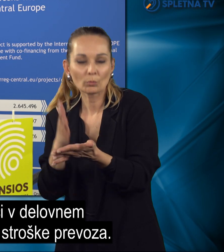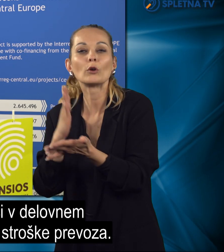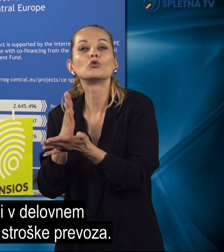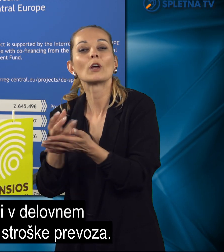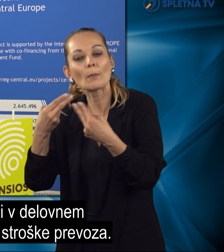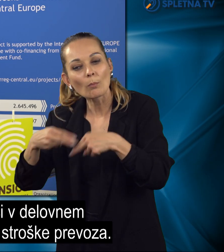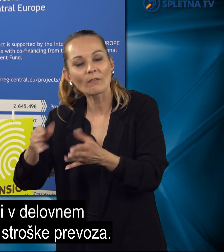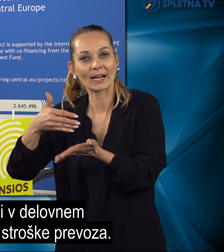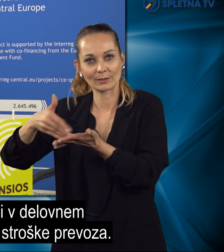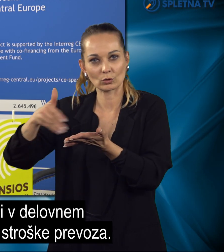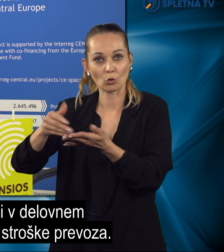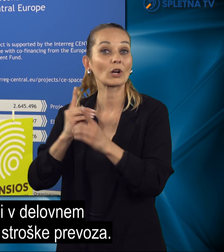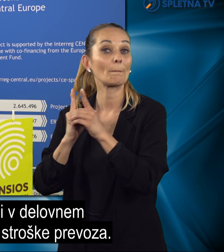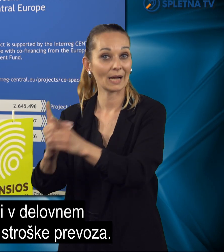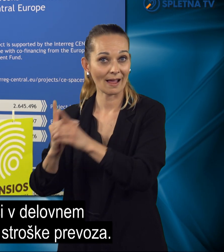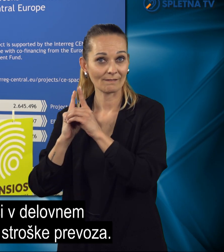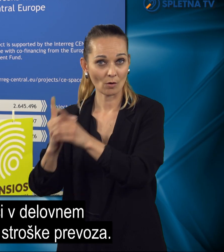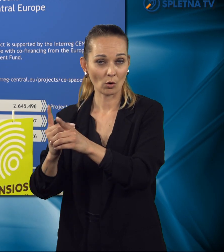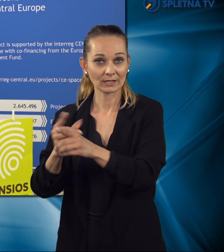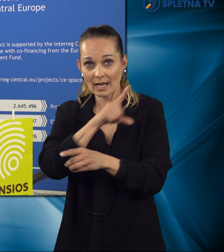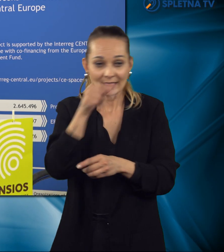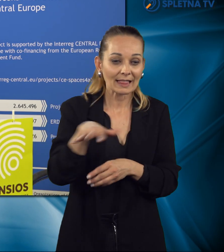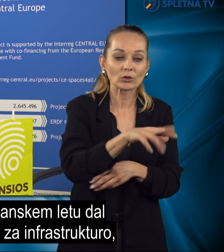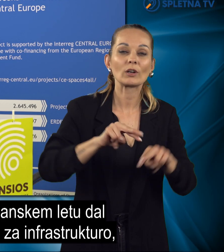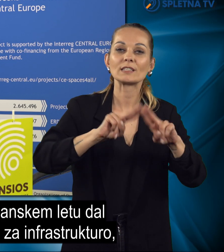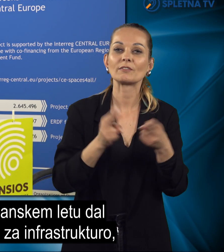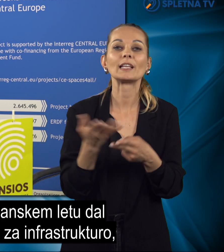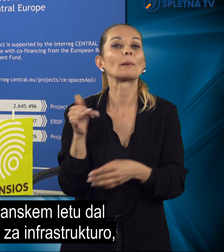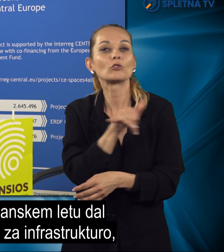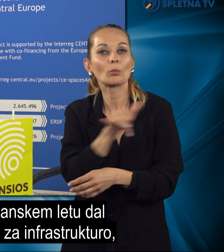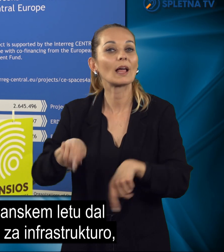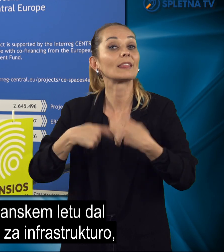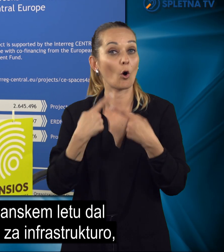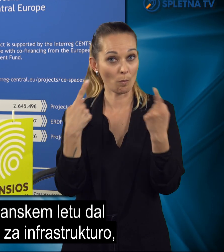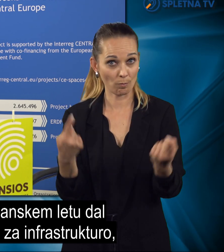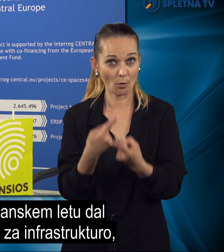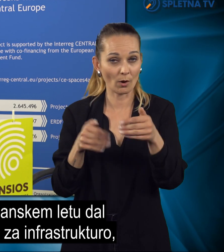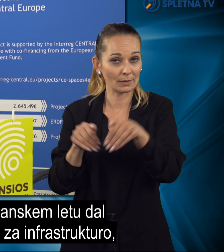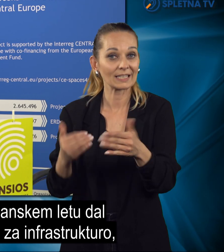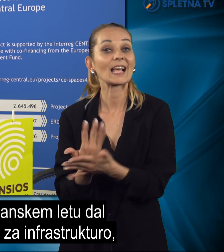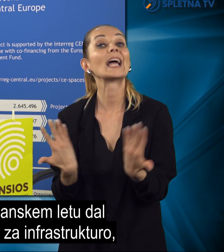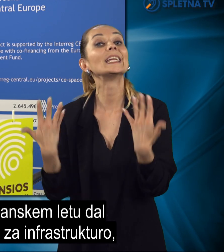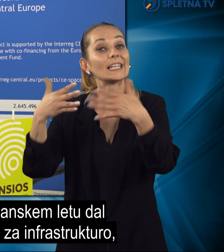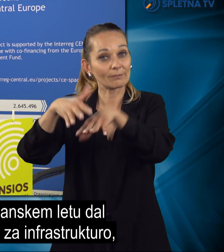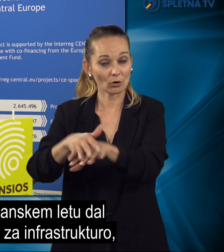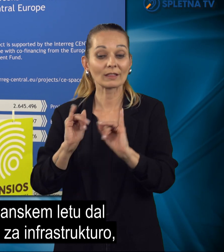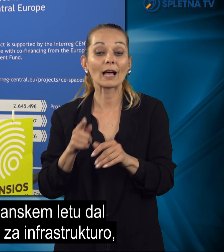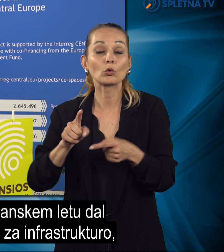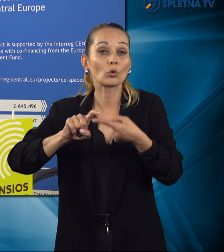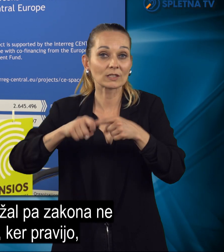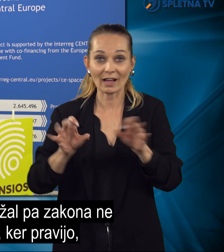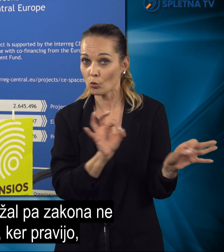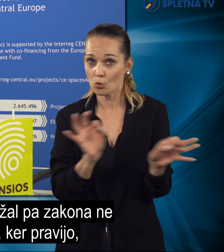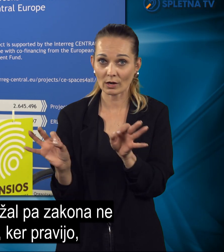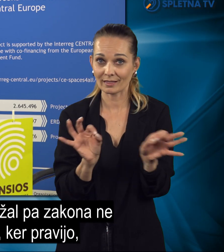razmerju že povrnejo stroške prevoza. Nacionalni svet je v lanskem letu dal pobudo na Ministrstvo za infrastrukturo,